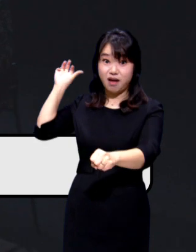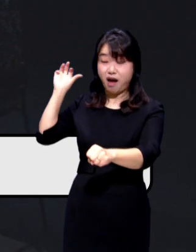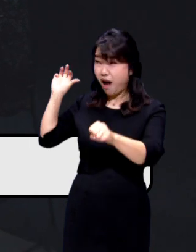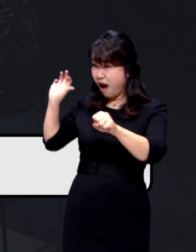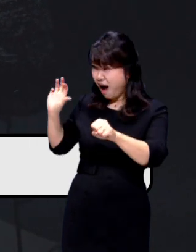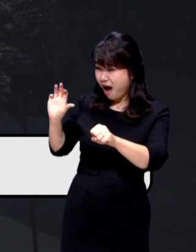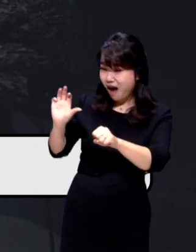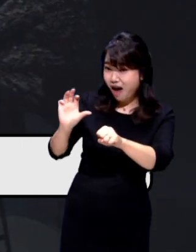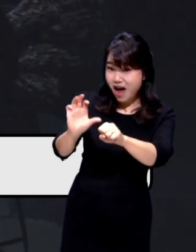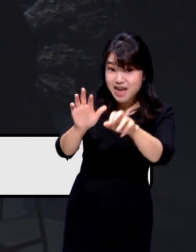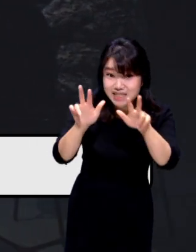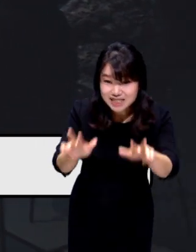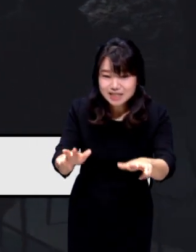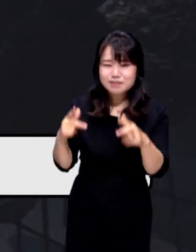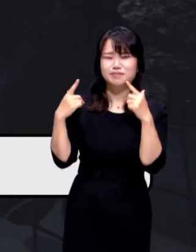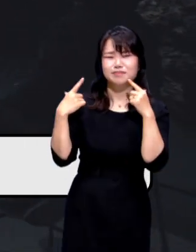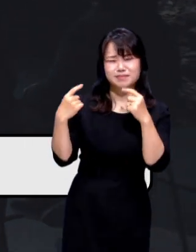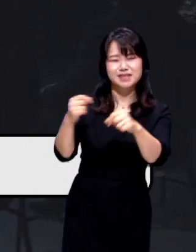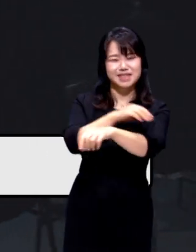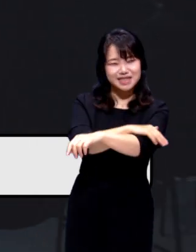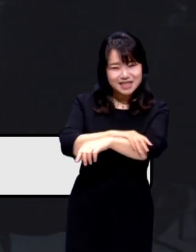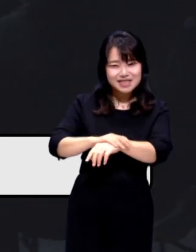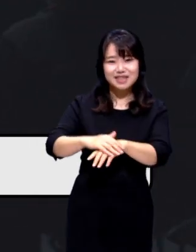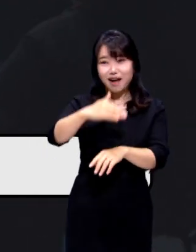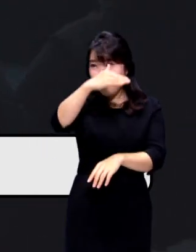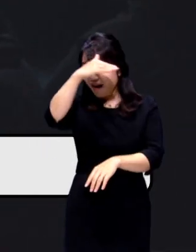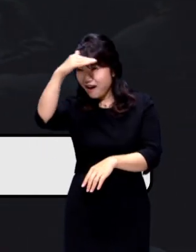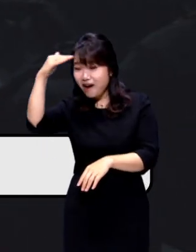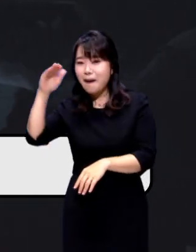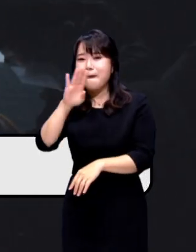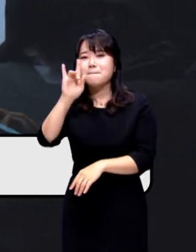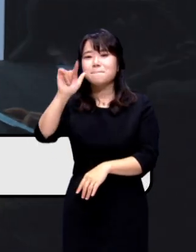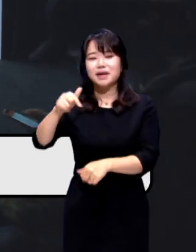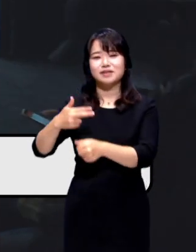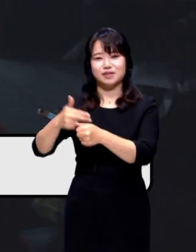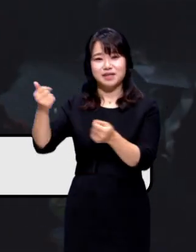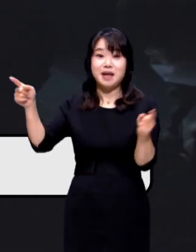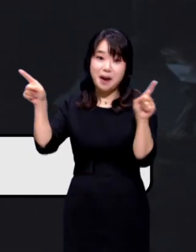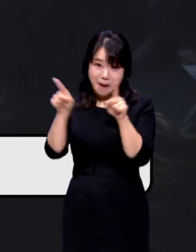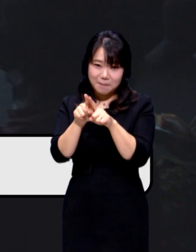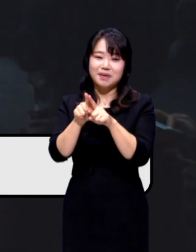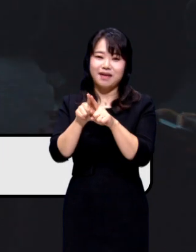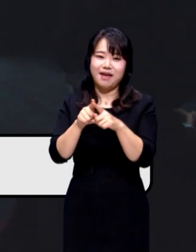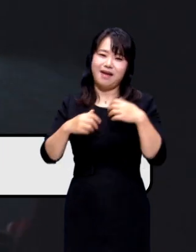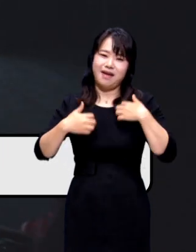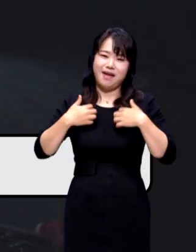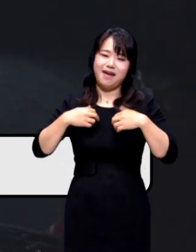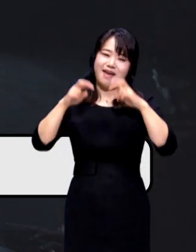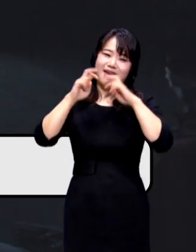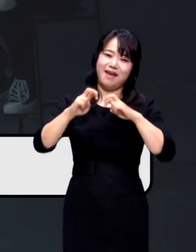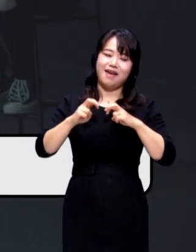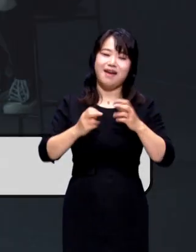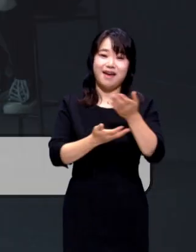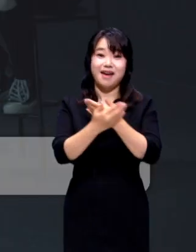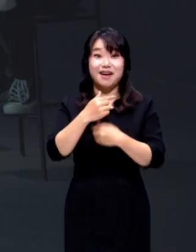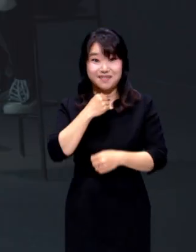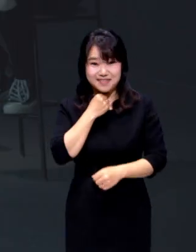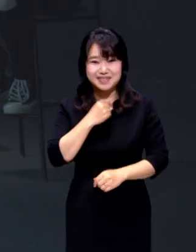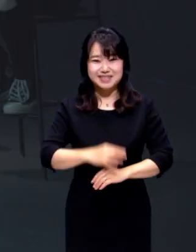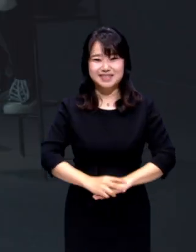지금도 관람객들이 이 다다익선을 통해서 백남준이라는 작가와 즐거운 협연을 펼쳤으면 하는 마음을